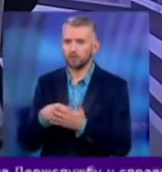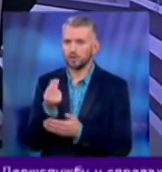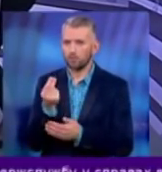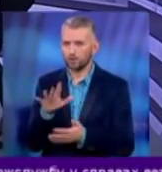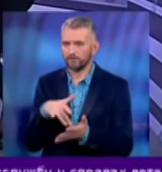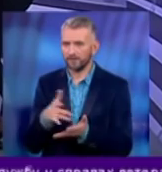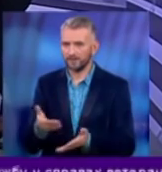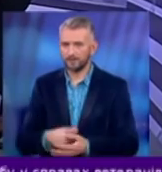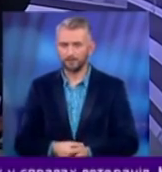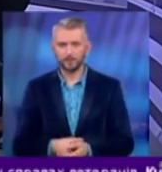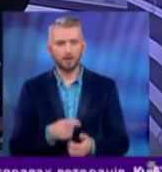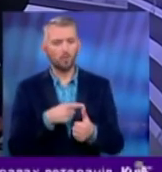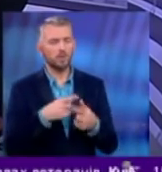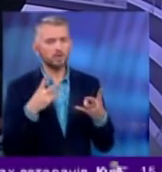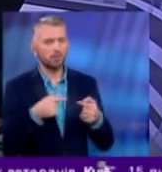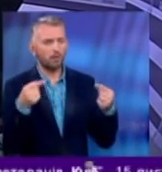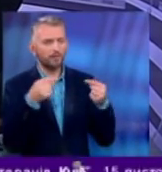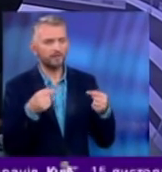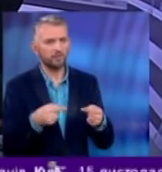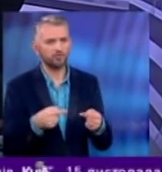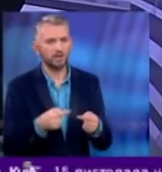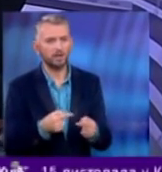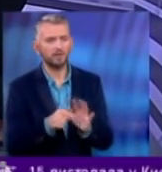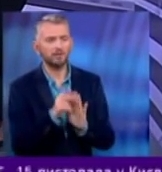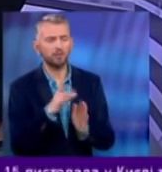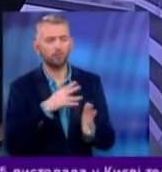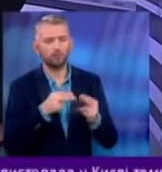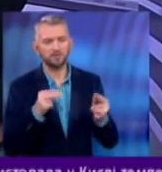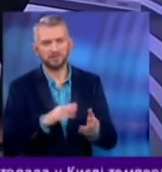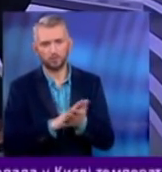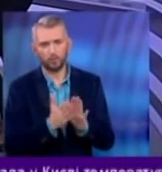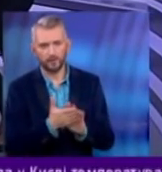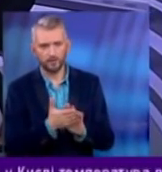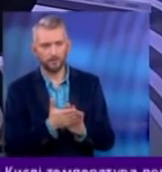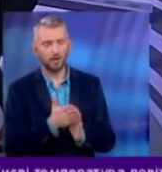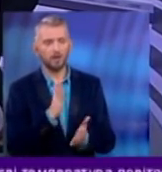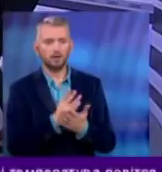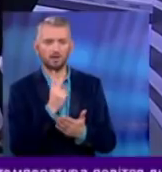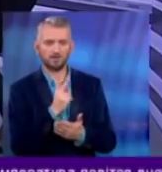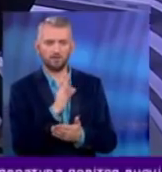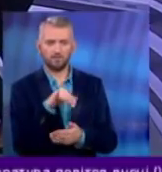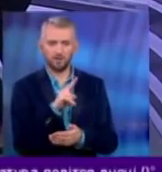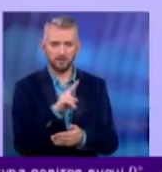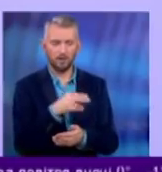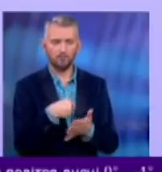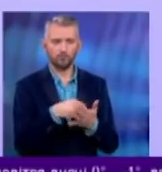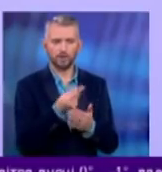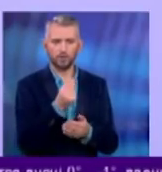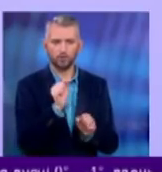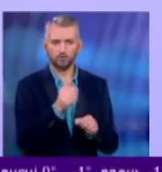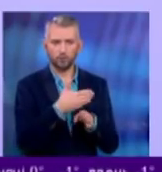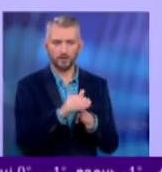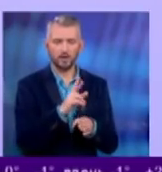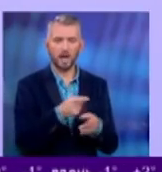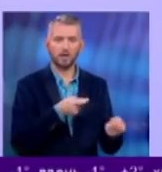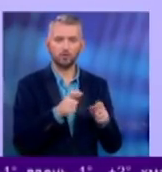міста. Ну, по-перше, треба визначити, з ким був підписаний договір. Тобто є два види, да? Бюджетні кошти можуть виділяти як